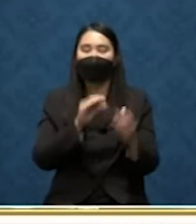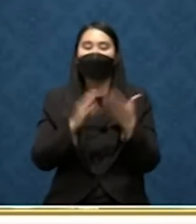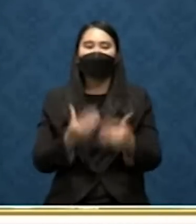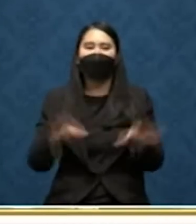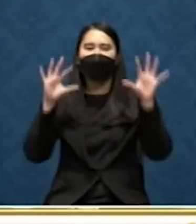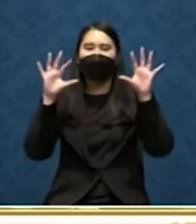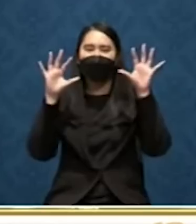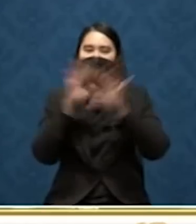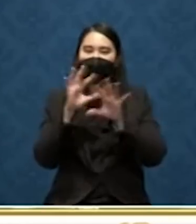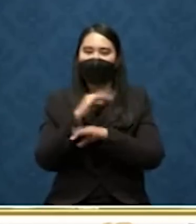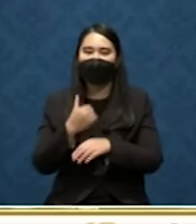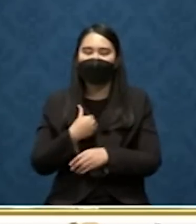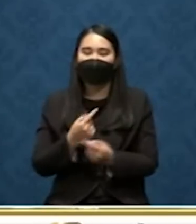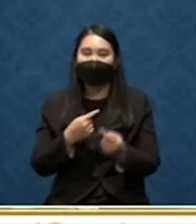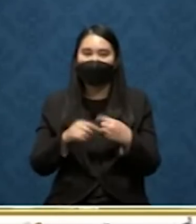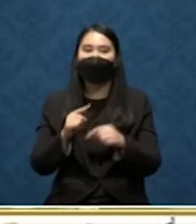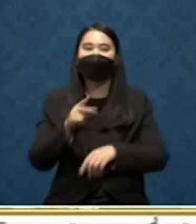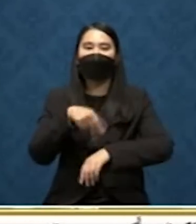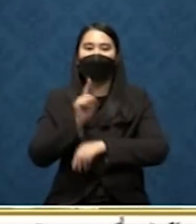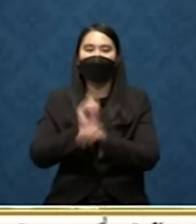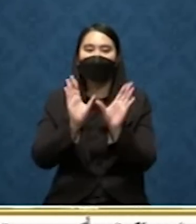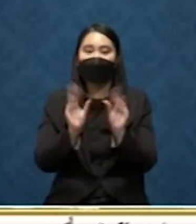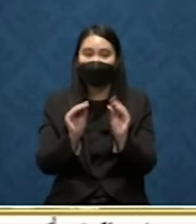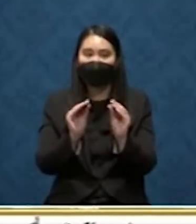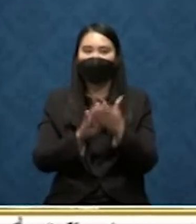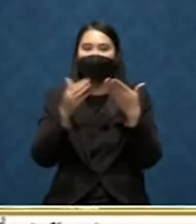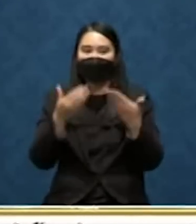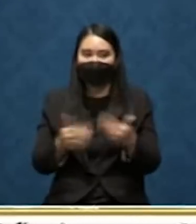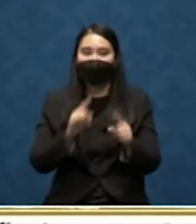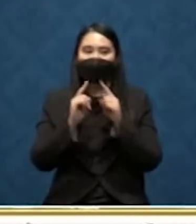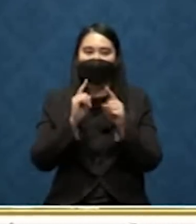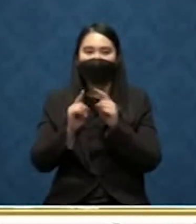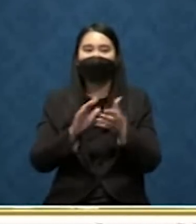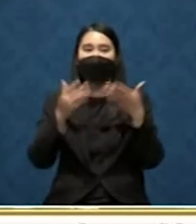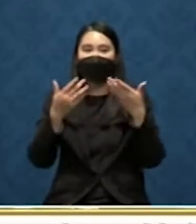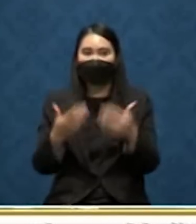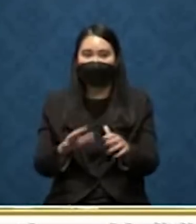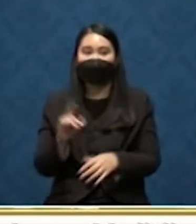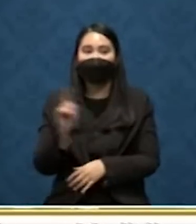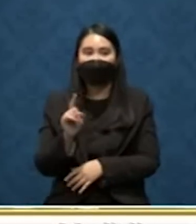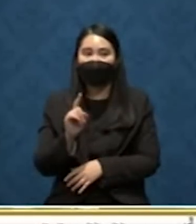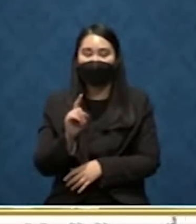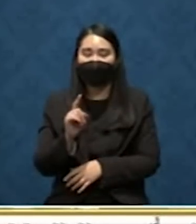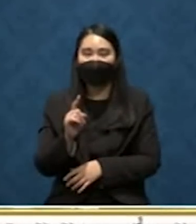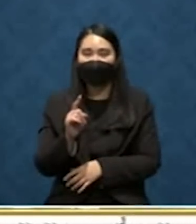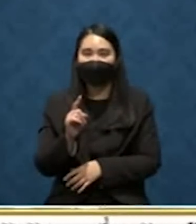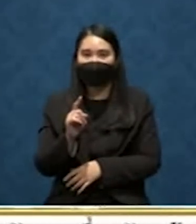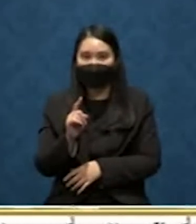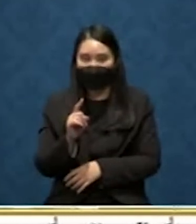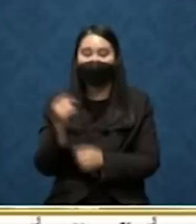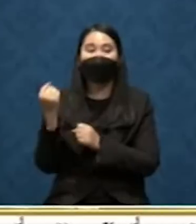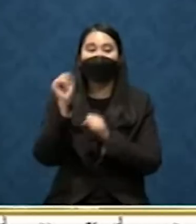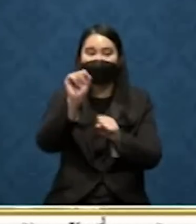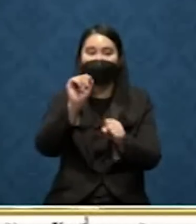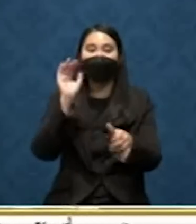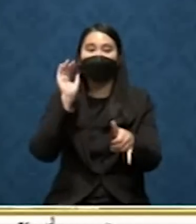ลาวกับเป็คนนำการประชุเสียเองแล้วพอคุยกันตรงนั้นเสร็จคำสั่งถอนหมายจับ